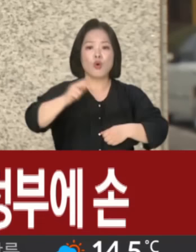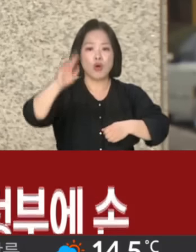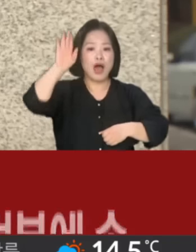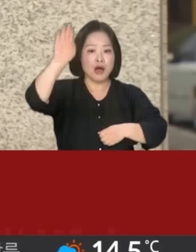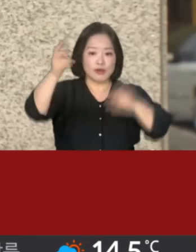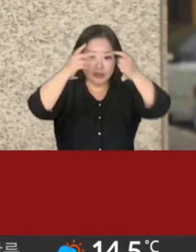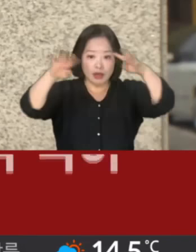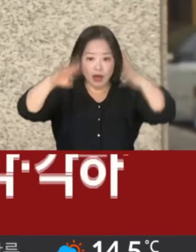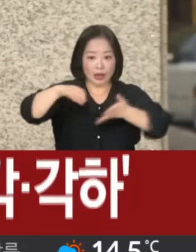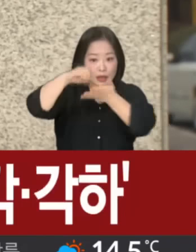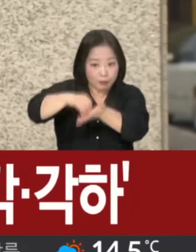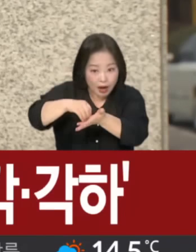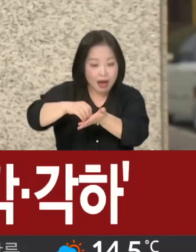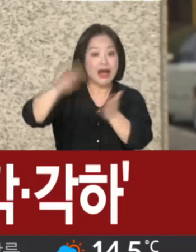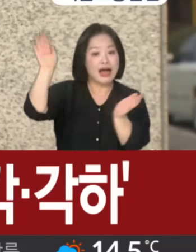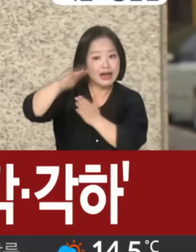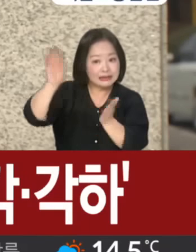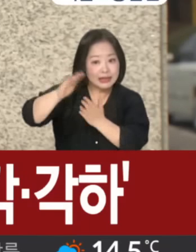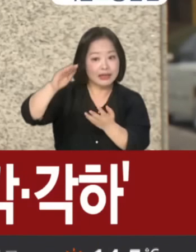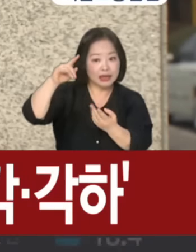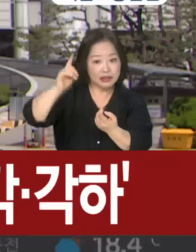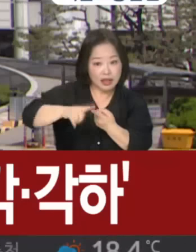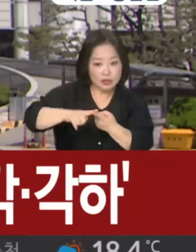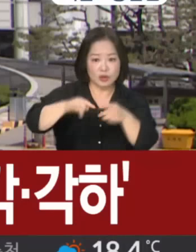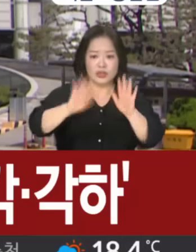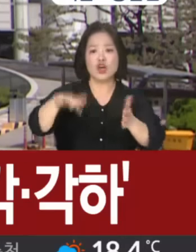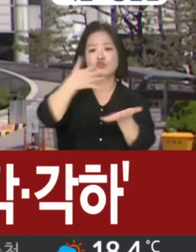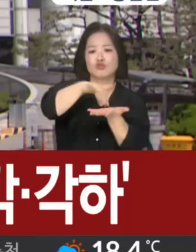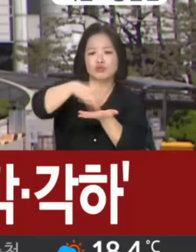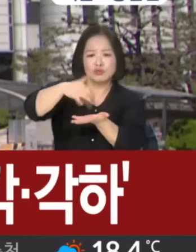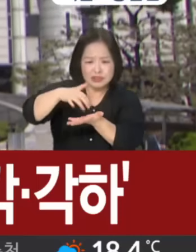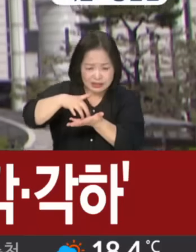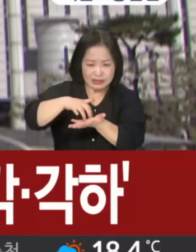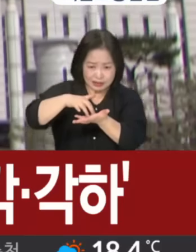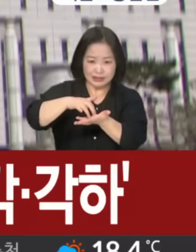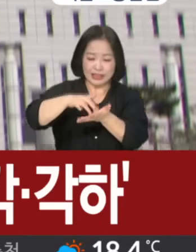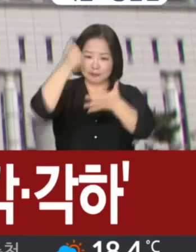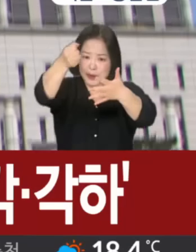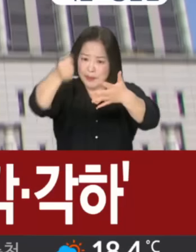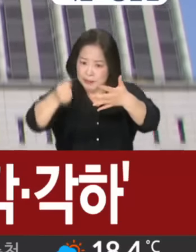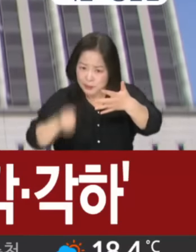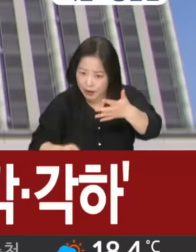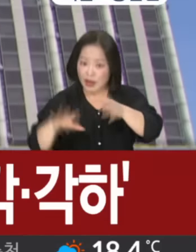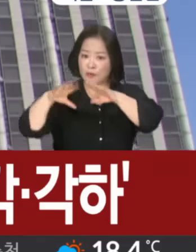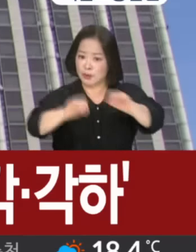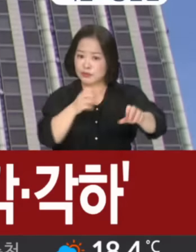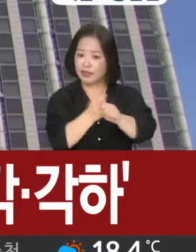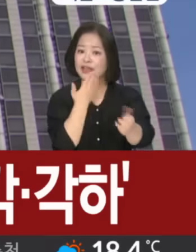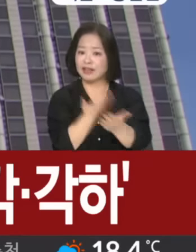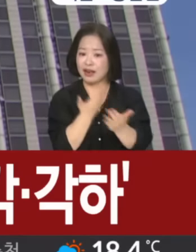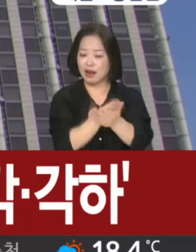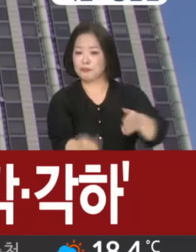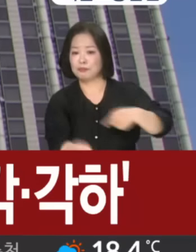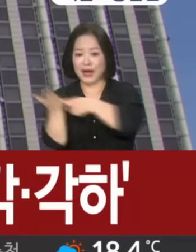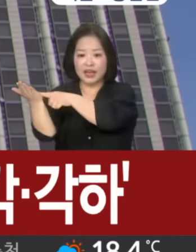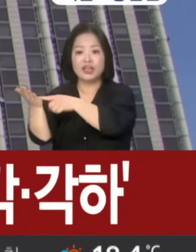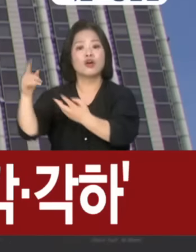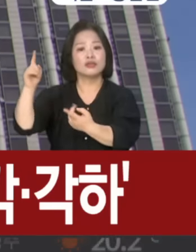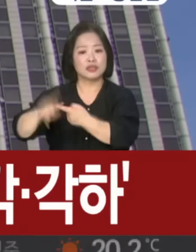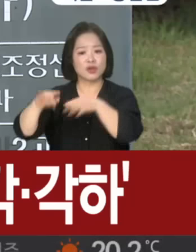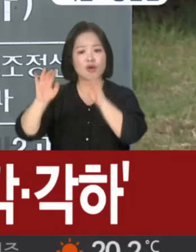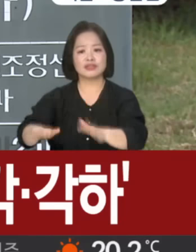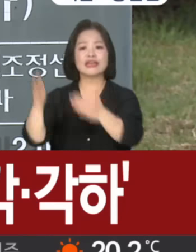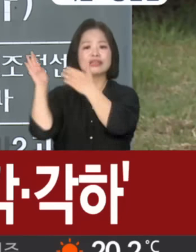의대정원 2,000명 증원 처분 집행정지 신청 항고심에서 의대생들의 신청은 기각, 의대 교수와